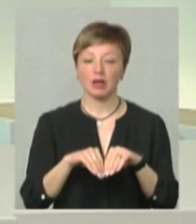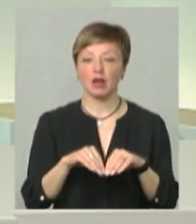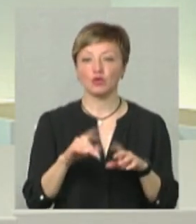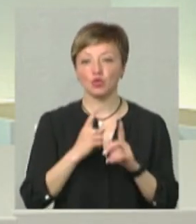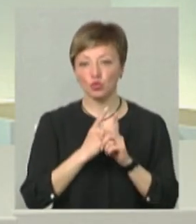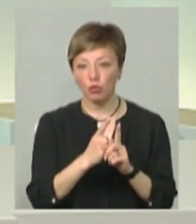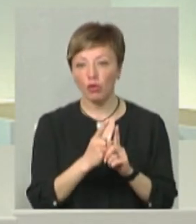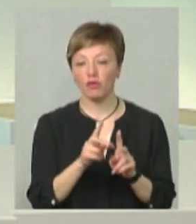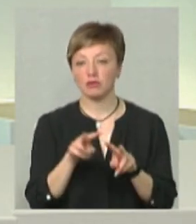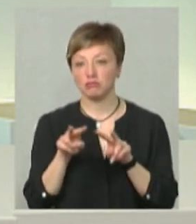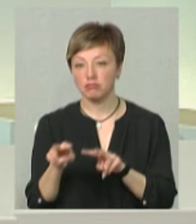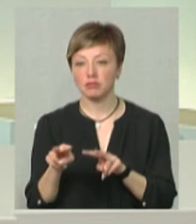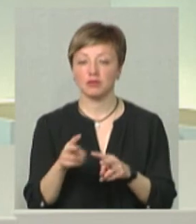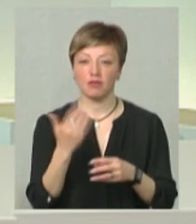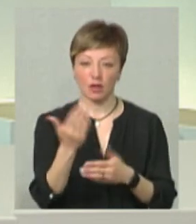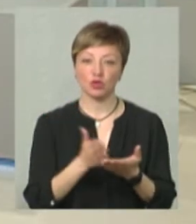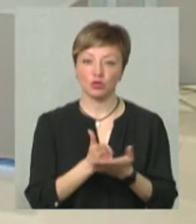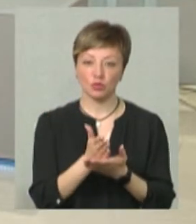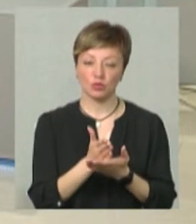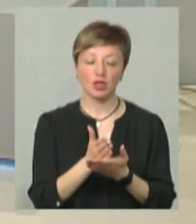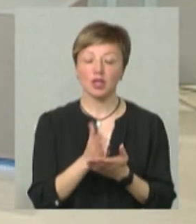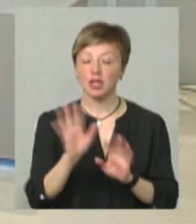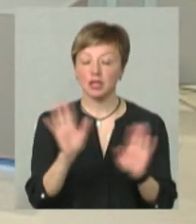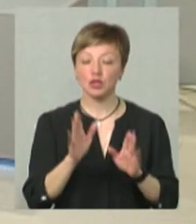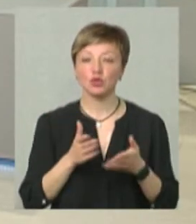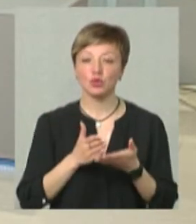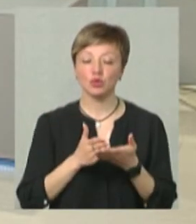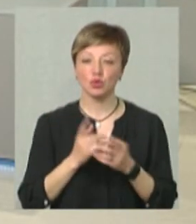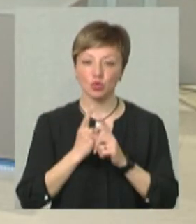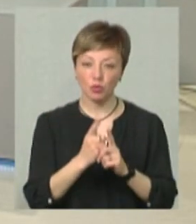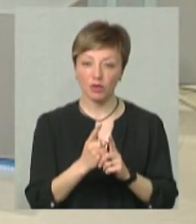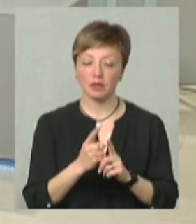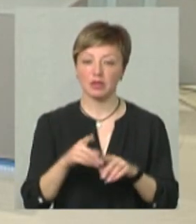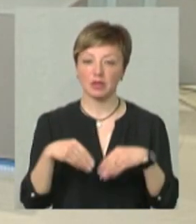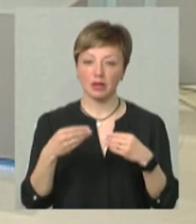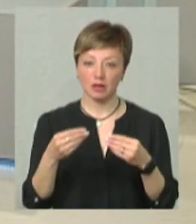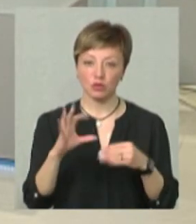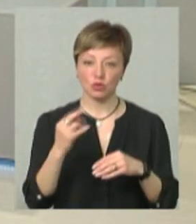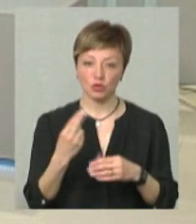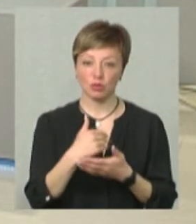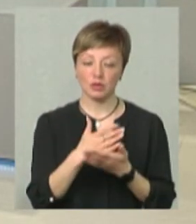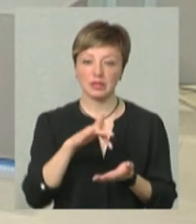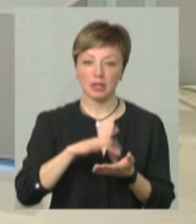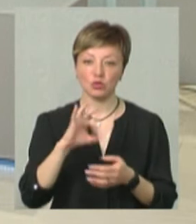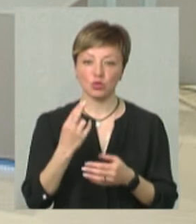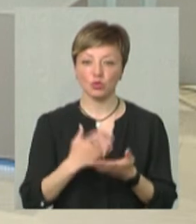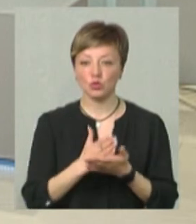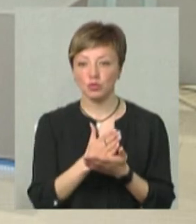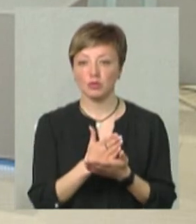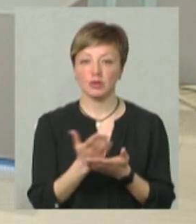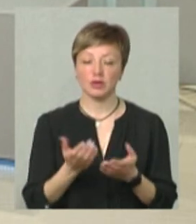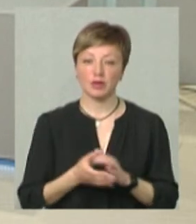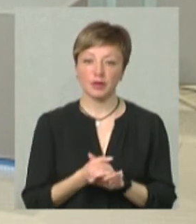йде... Це вже служба? Так, це служба. Якщо супровід – це надавати соціальних послуг, центр соціальних служб чи центр